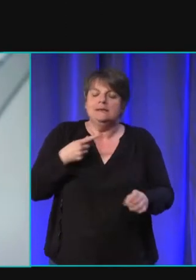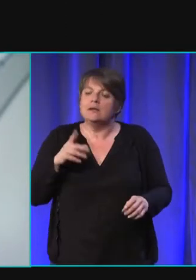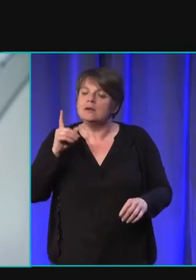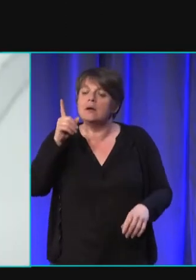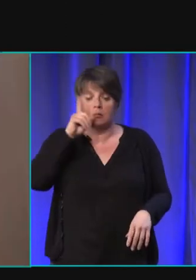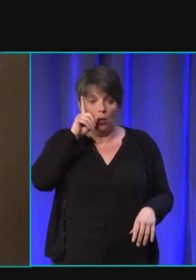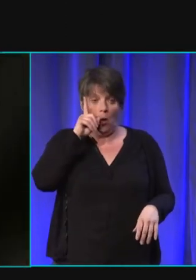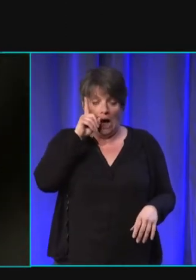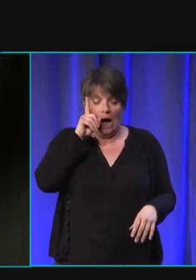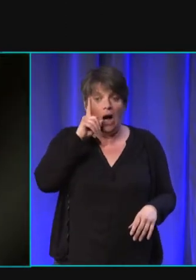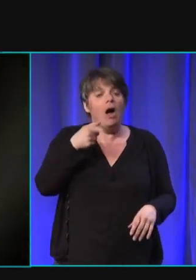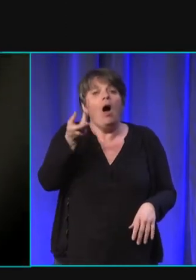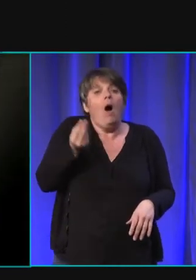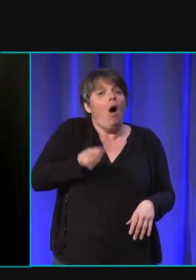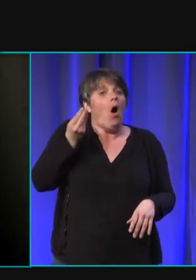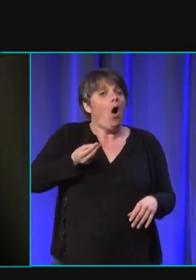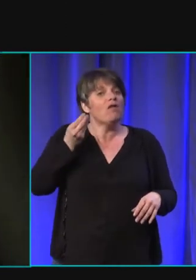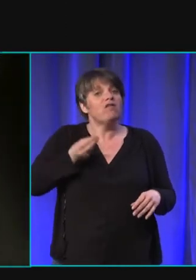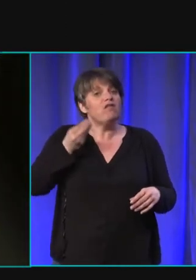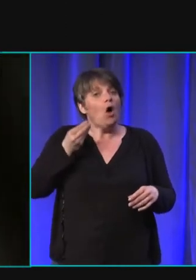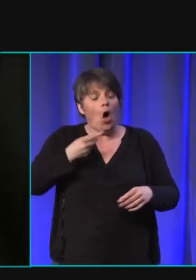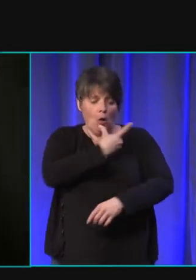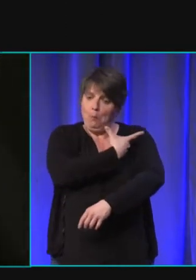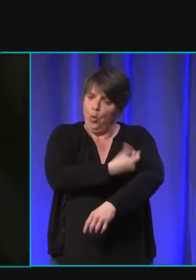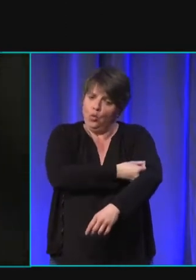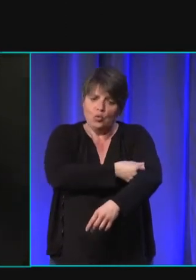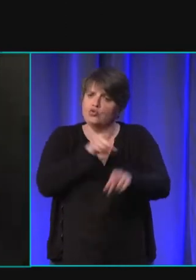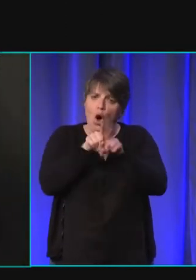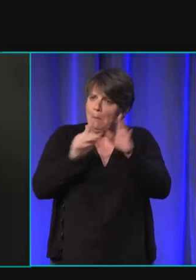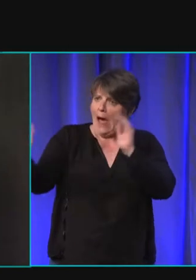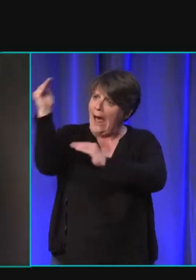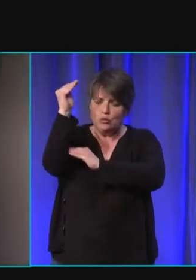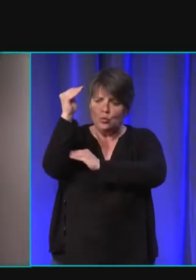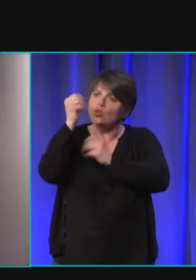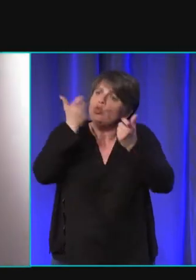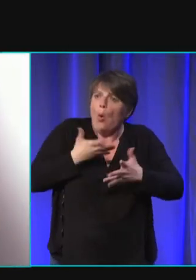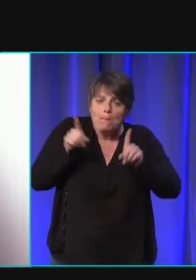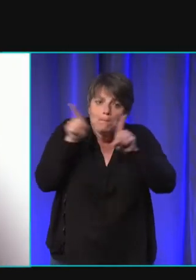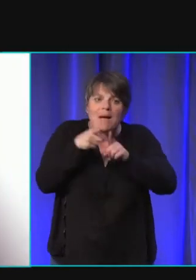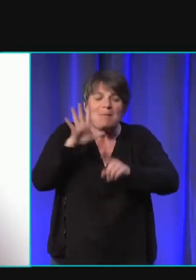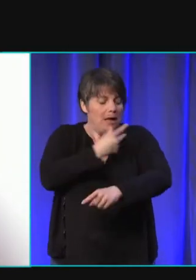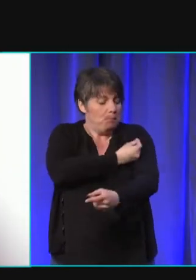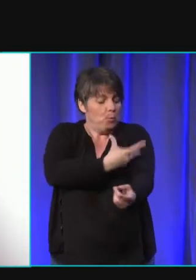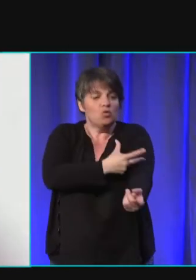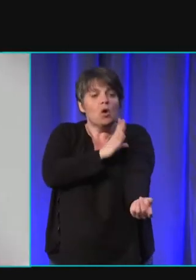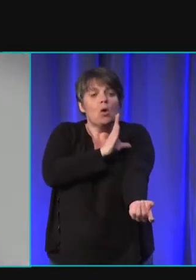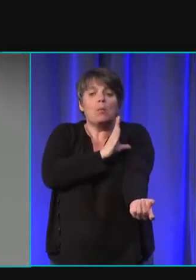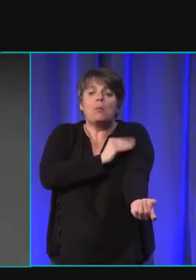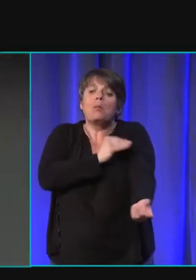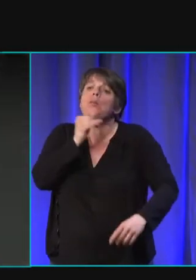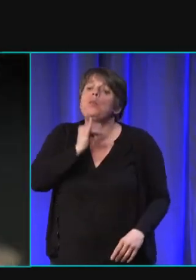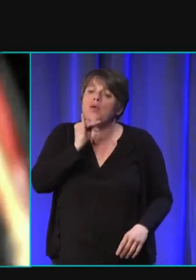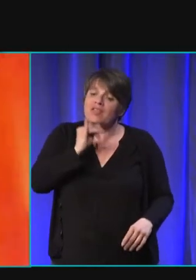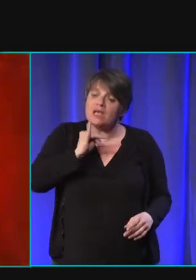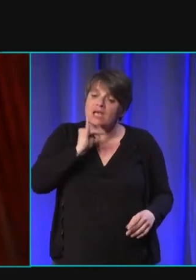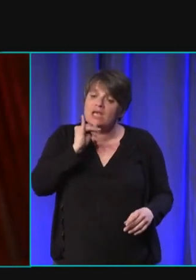à ce qu'on pense, les enfants ont bien sûr le même nombre de muscles que nous. Ce qui différencie les enfants de l'adulte, c'est la masse musculaire. Donc,